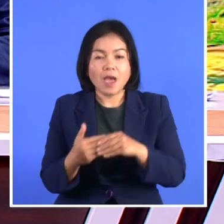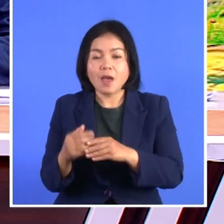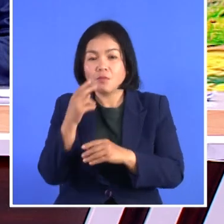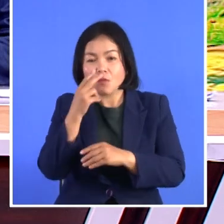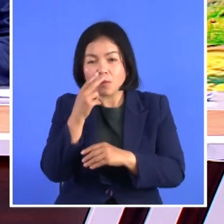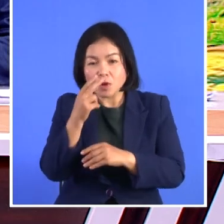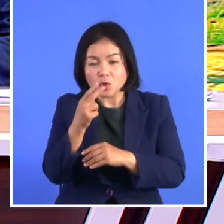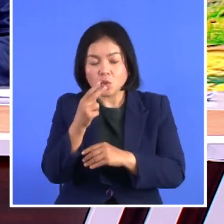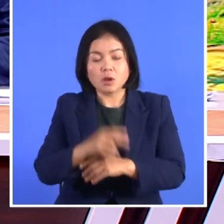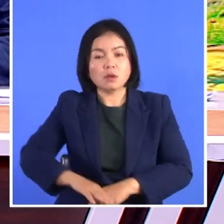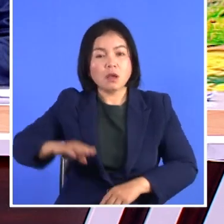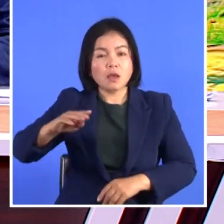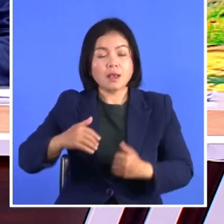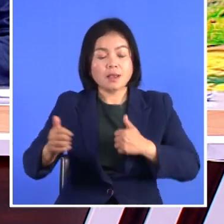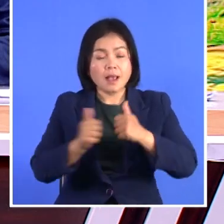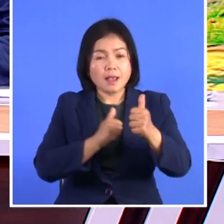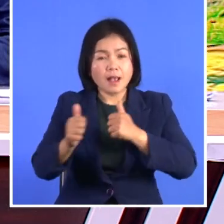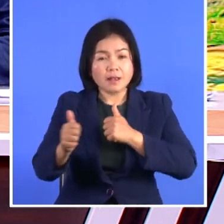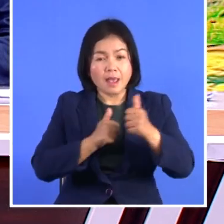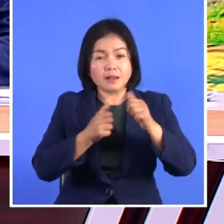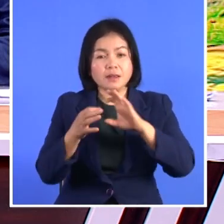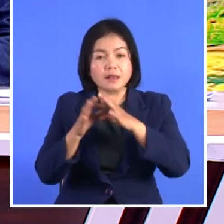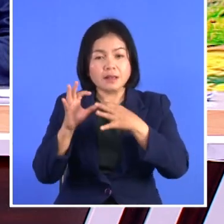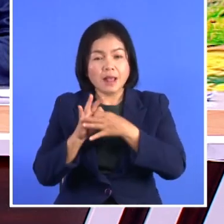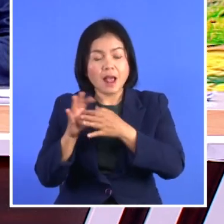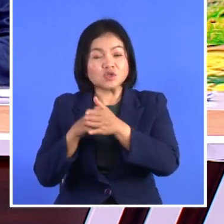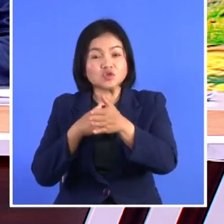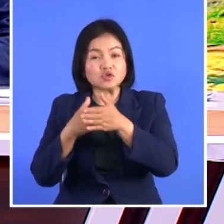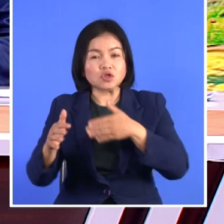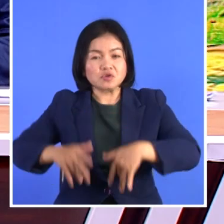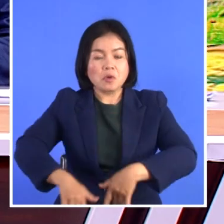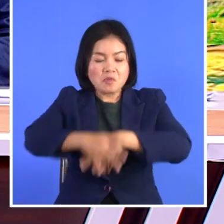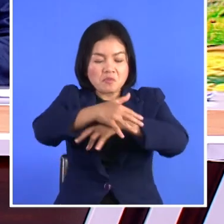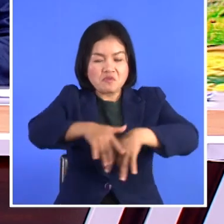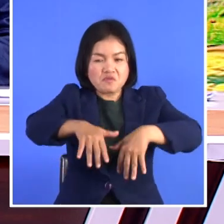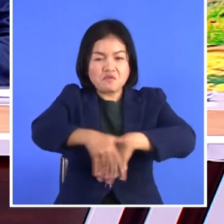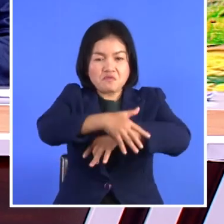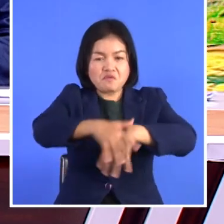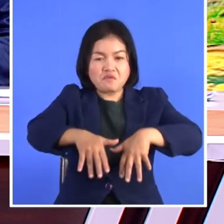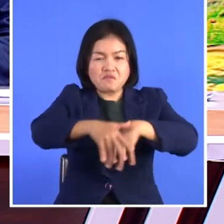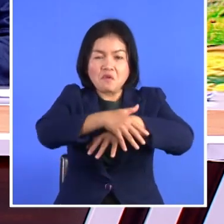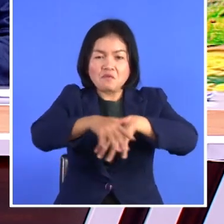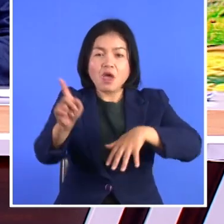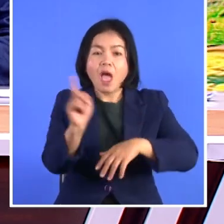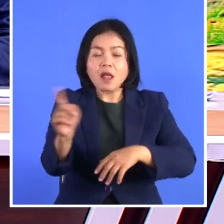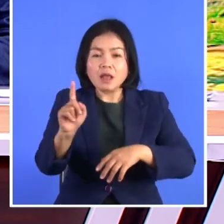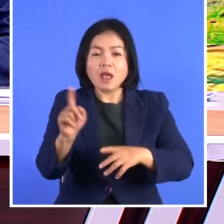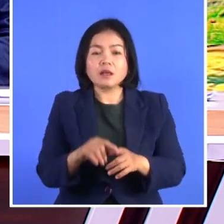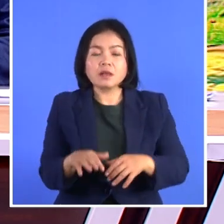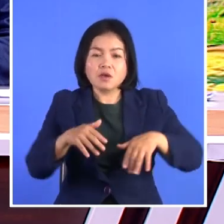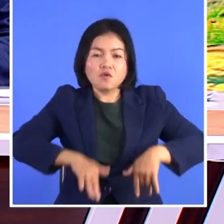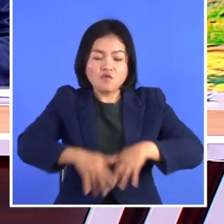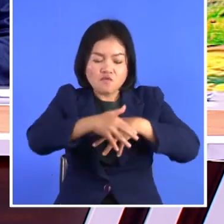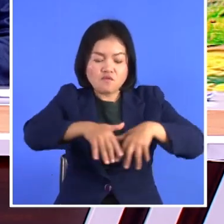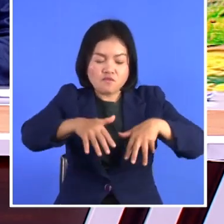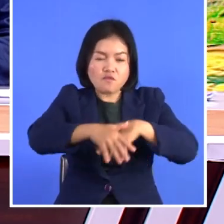ขบวนพาเหรดกีฬาสีโรงเรียนนะแต่ว่ามันมีเหตุการณ์แบบไม่คาดฝันเกิดขึ้นในขบวนเขาเหมือนกับแห่ไปแล้วมันไปผ่านอยู่จุดหนึ่งเป็นต้นไ